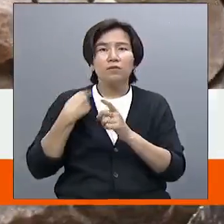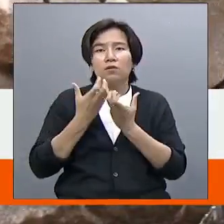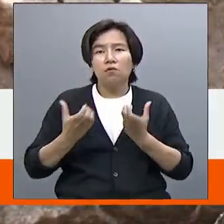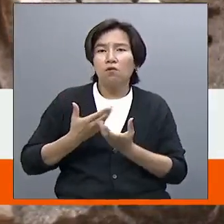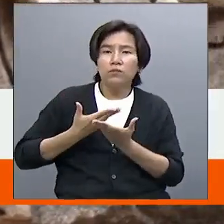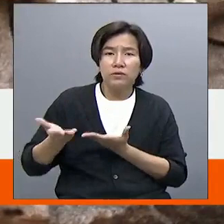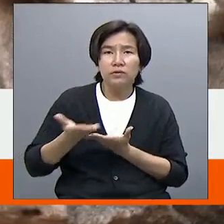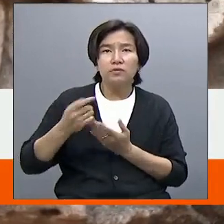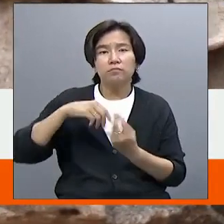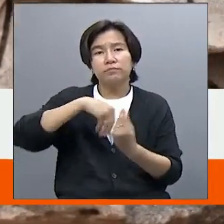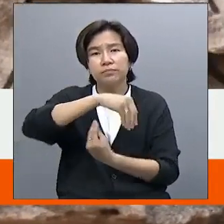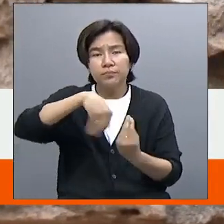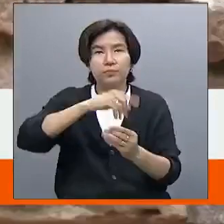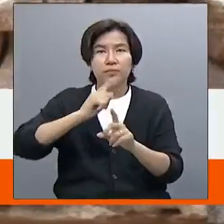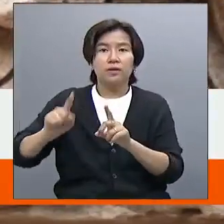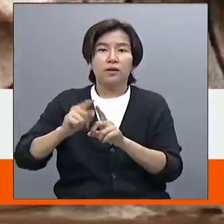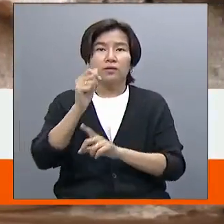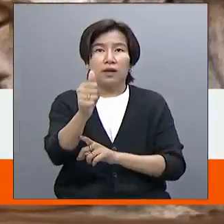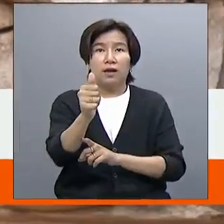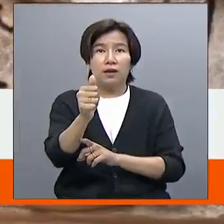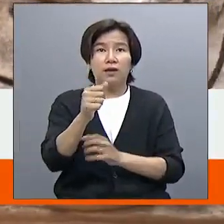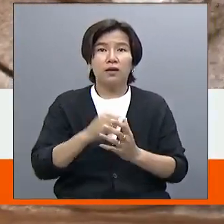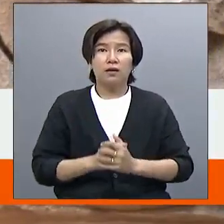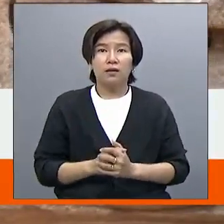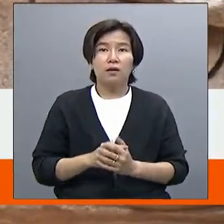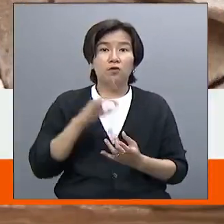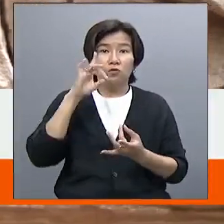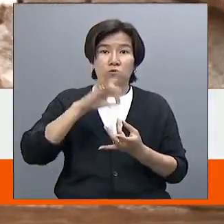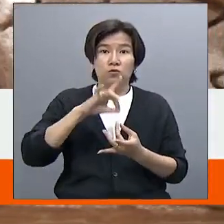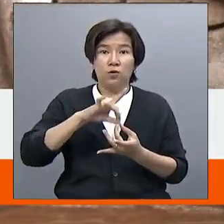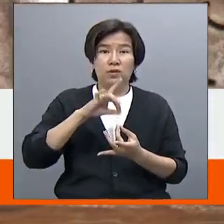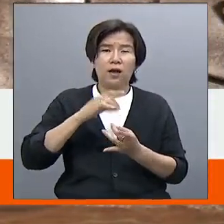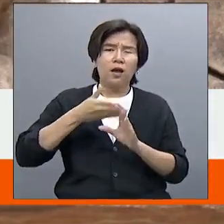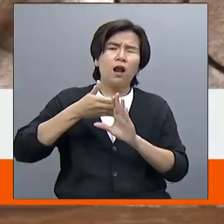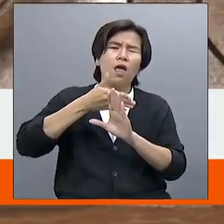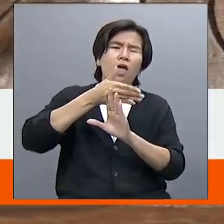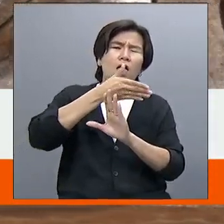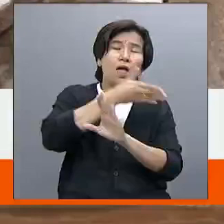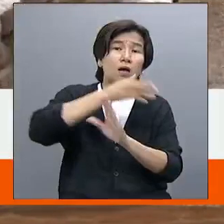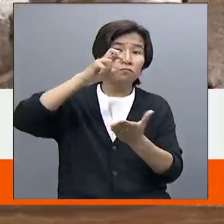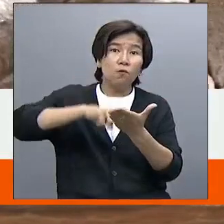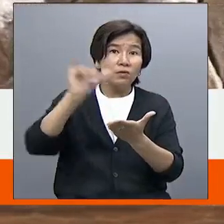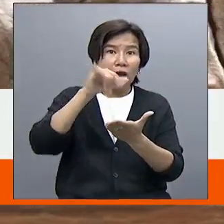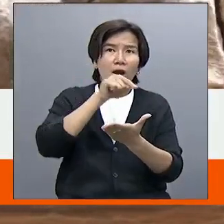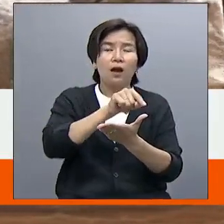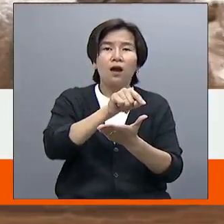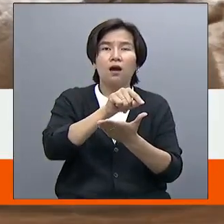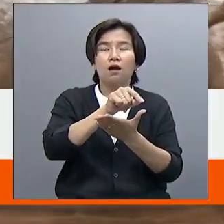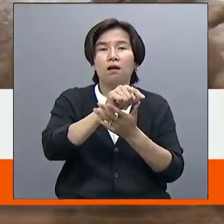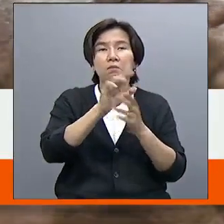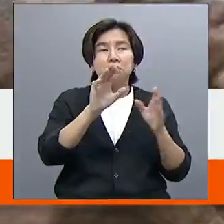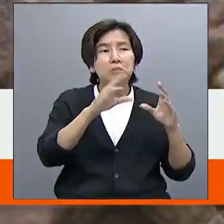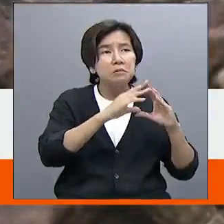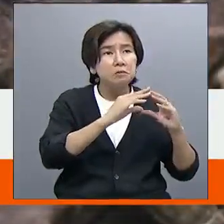ลองไปดูว่าสุโขทัยเนี่ยก่อนประกาศเป็นเมืองมรดกโลกเนี่ยเป็นเมืองเงียบเป็นเมืองปิดนะแต่พอ